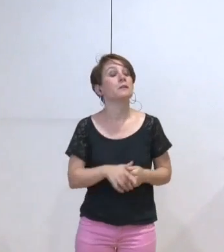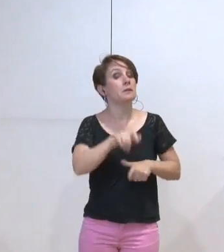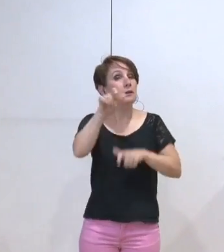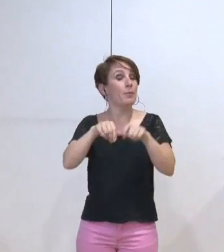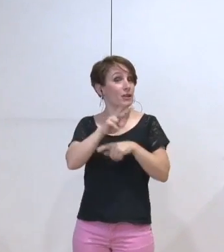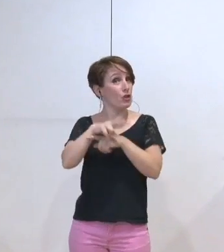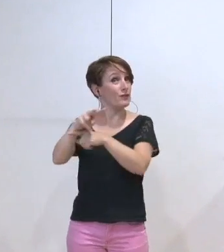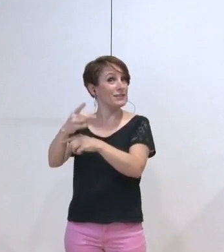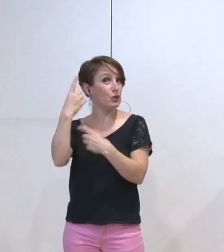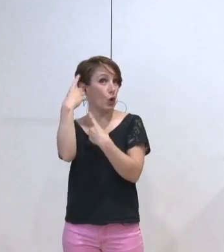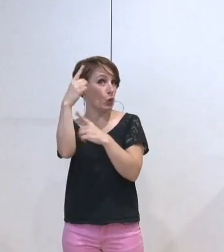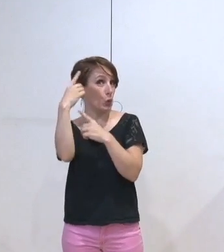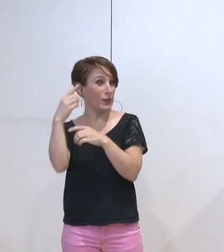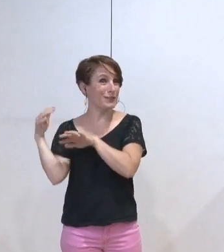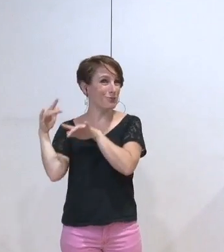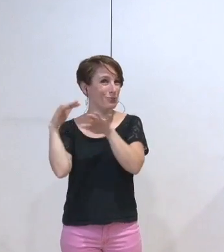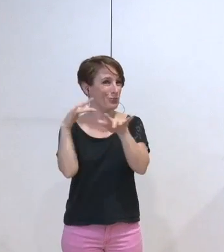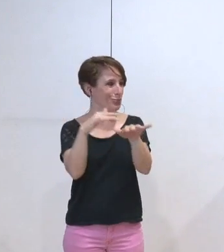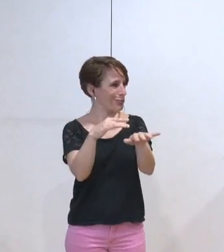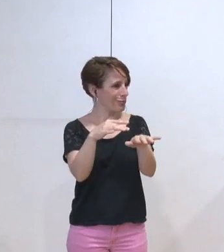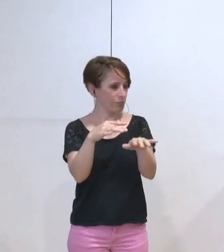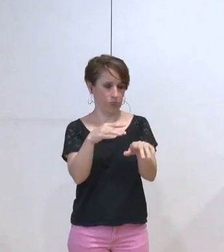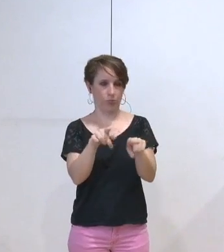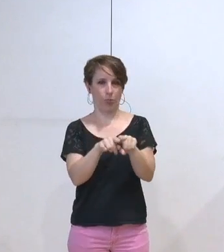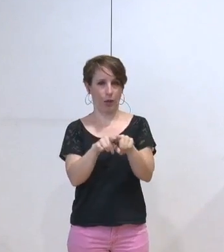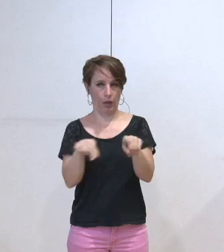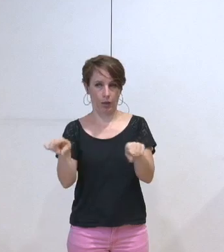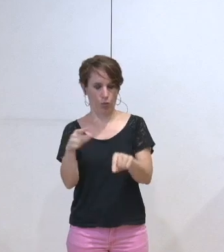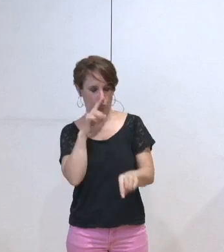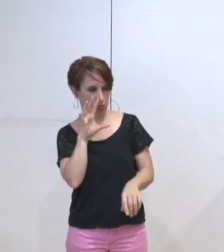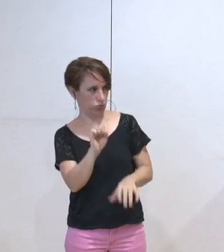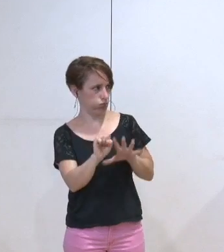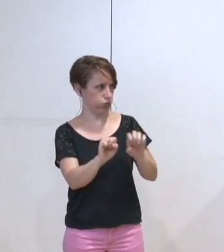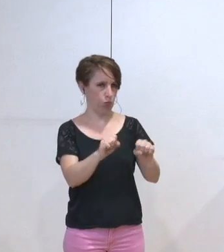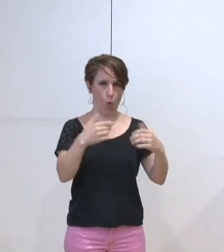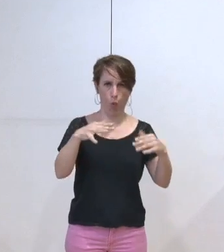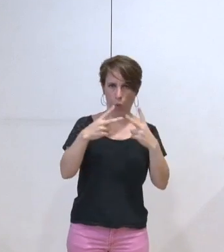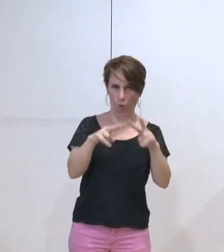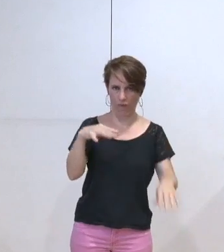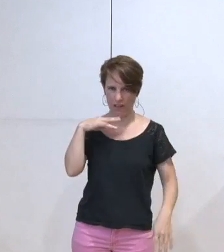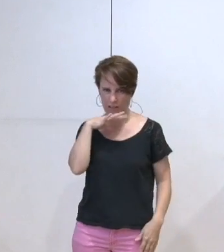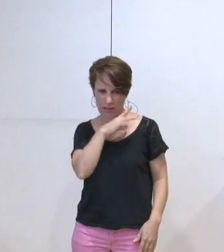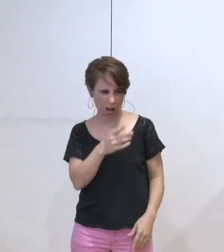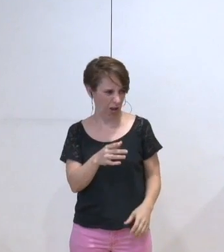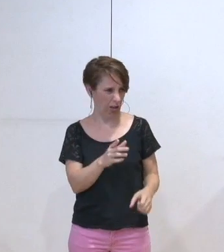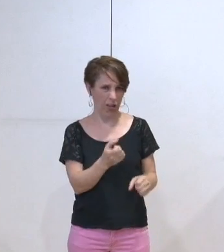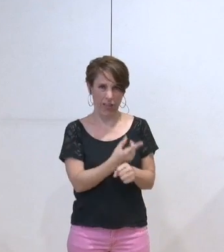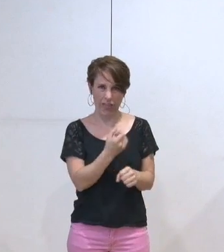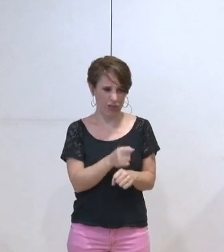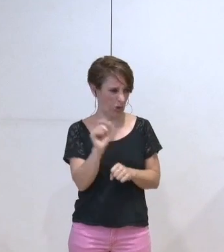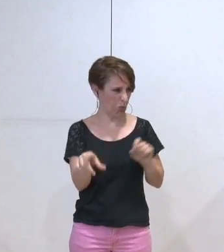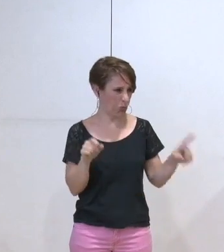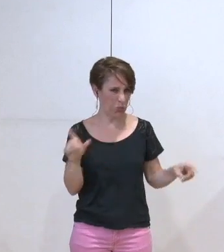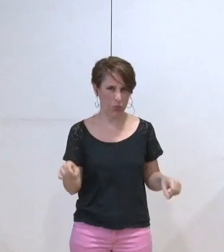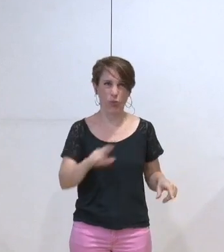plus nombreux dans cette période estivale qui trouvent eux aussi que la ville est sale très sale dé tritu tag affichage